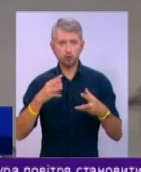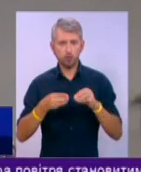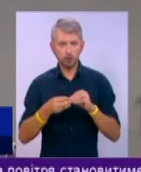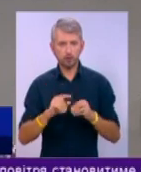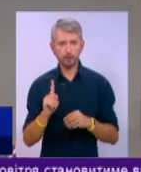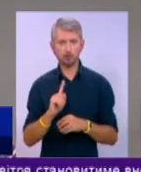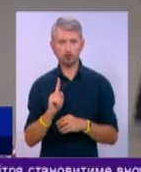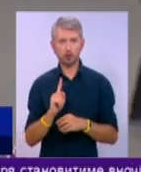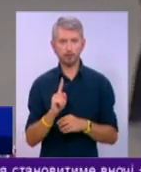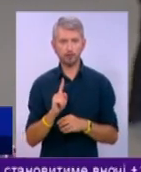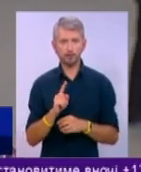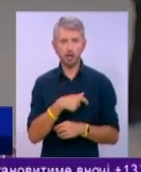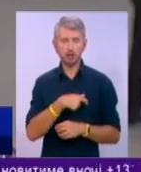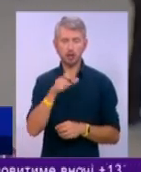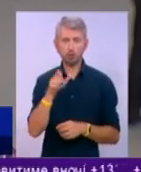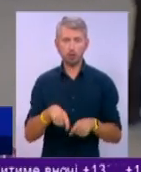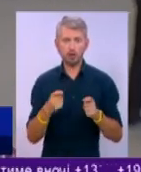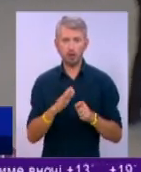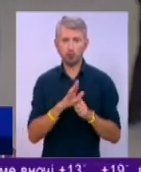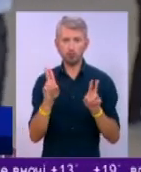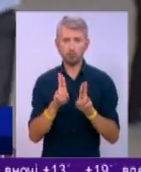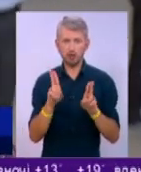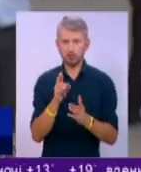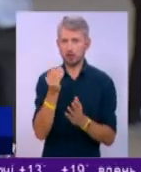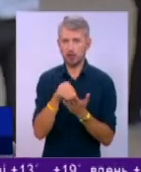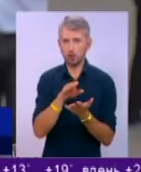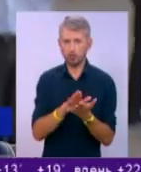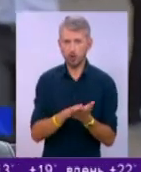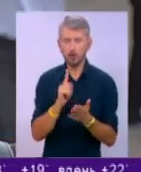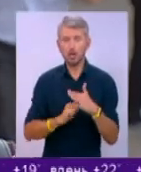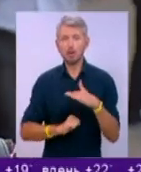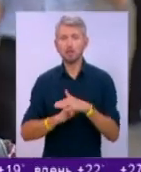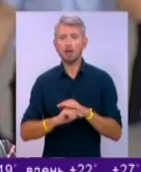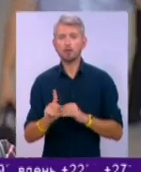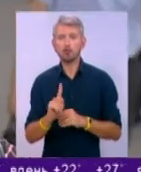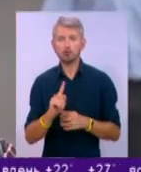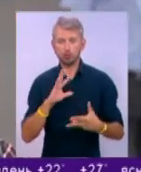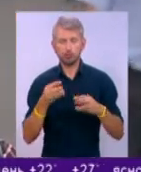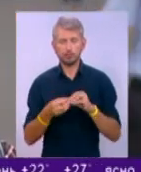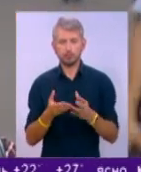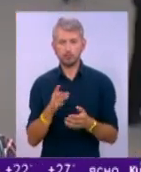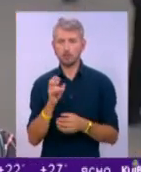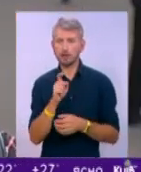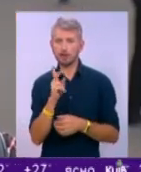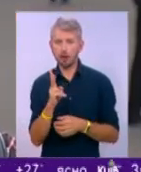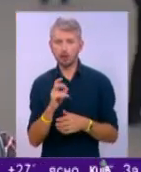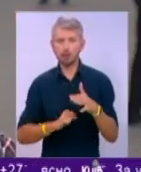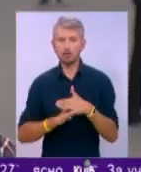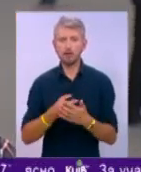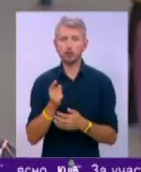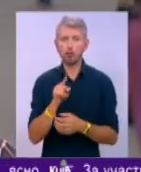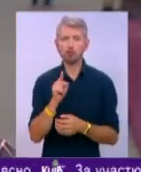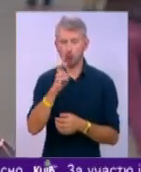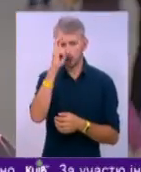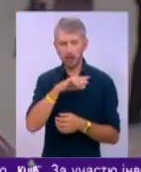що депутат не порушував принципи декларування. Але на підставі чого дійшло висновки НАЗК? Та на підставі того, що